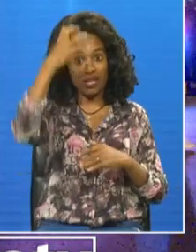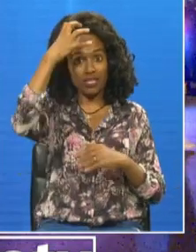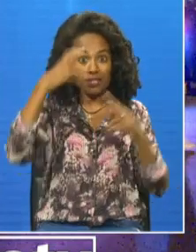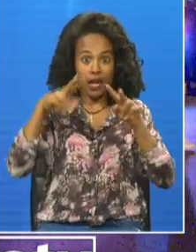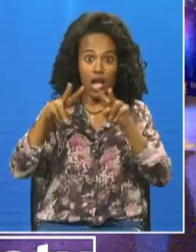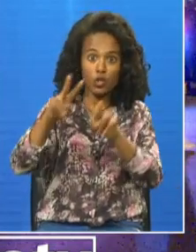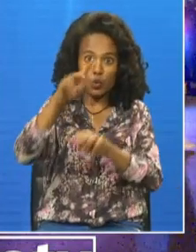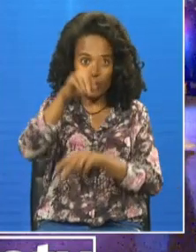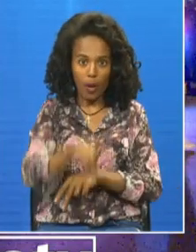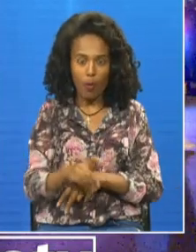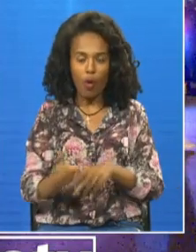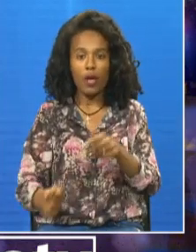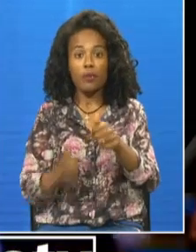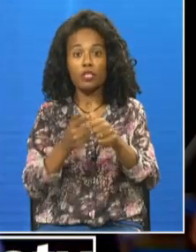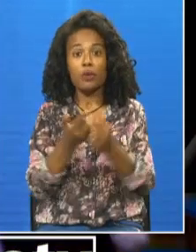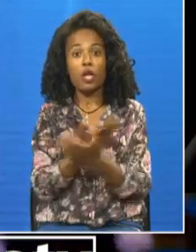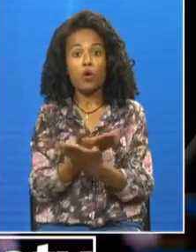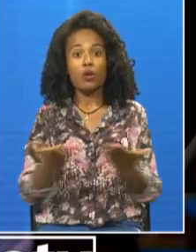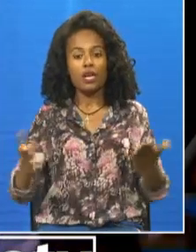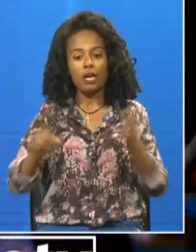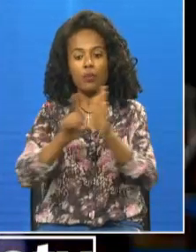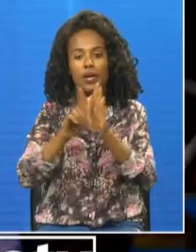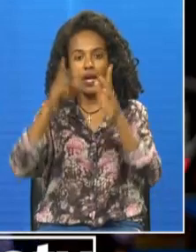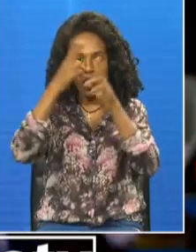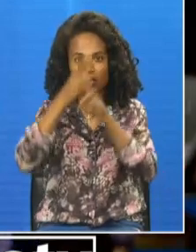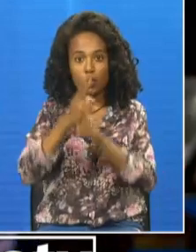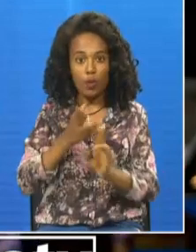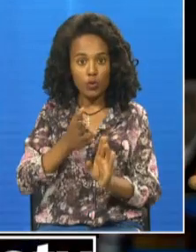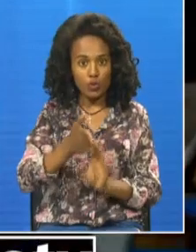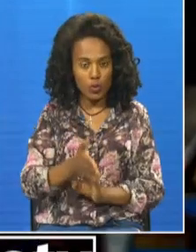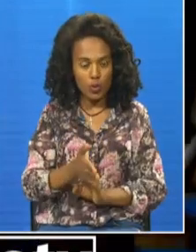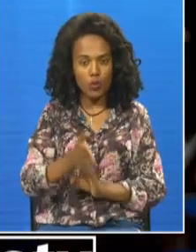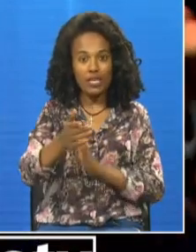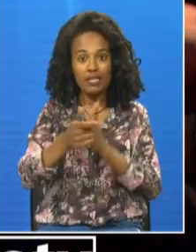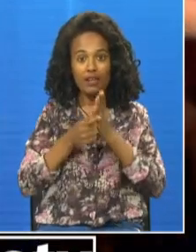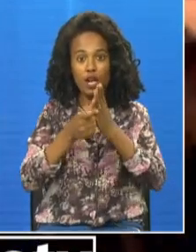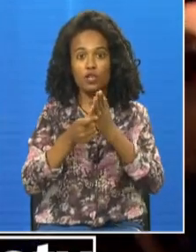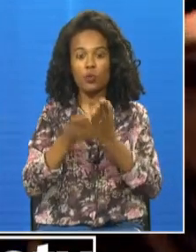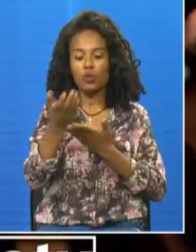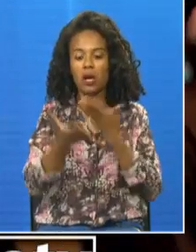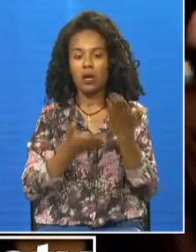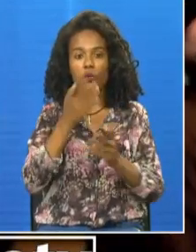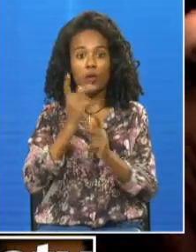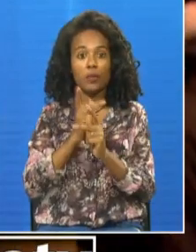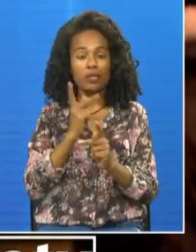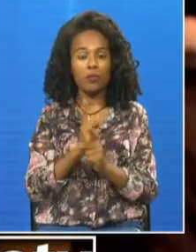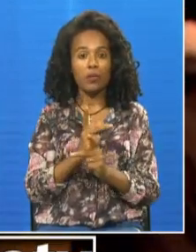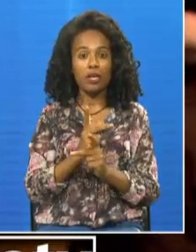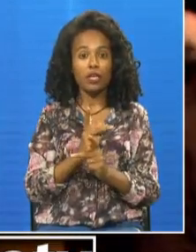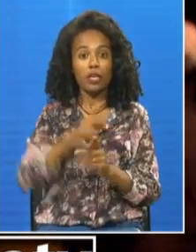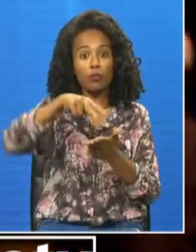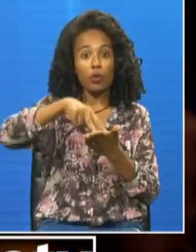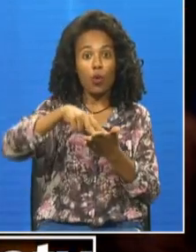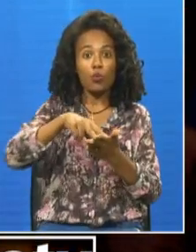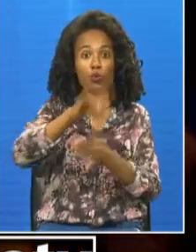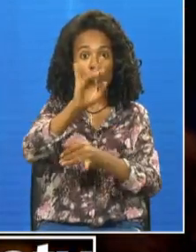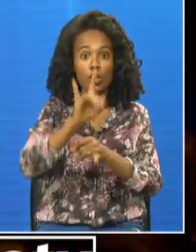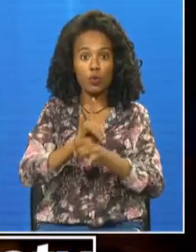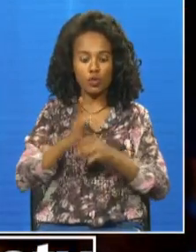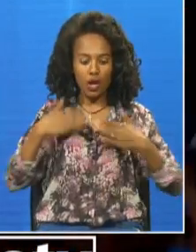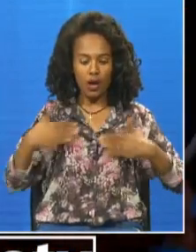የትራንስፖርት አገልግሎት መመደብ አለባቸው ማለት ነው። እዚህ ሜክሲኮ ያለው ነገር ግን እጅግ ለኖቨል ኮሮና ቫይረስ አጋላጭና ያለውም